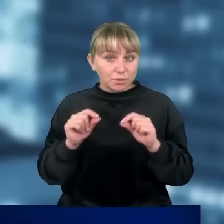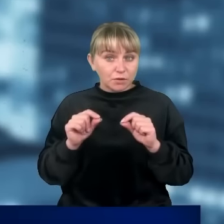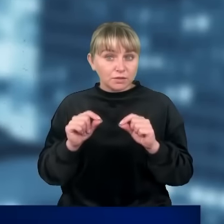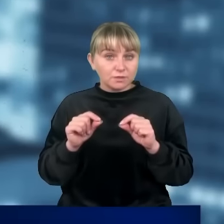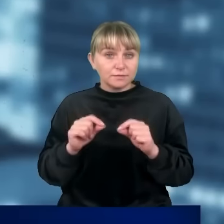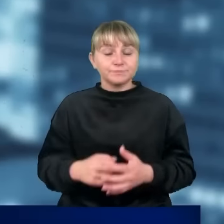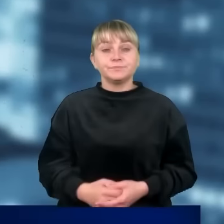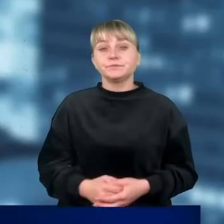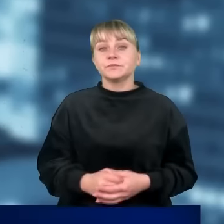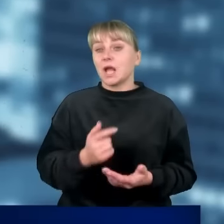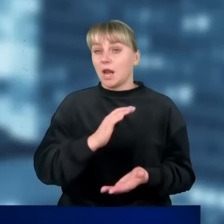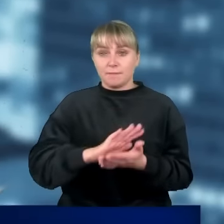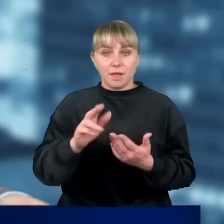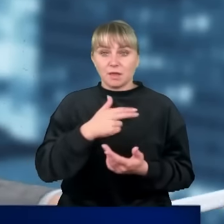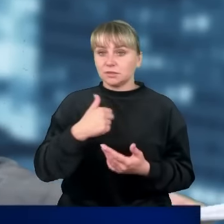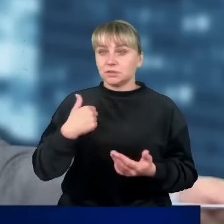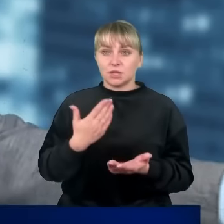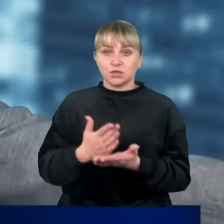bez naszej pomocy,